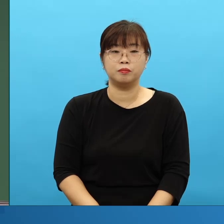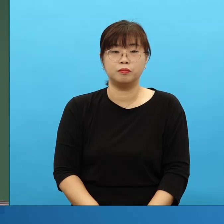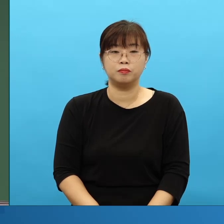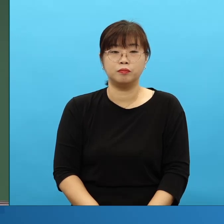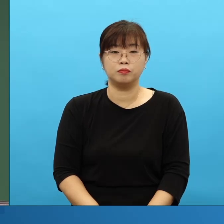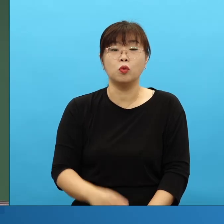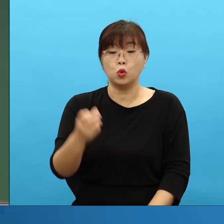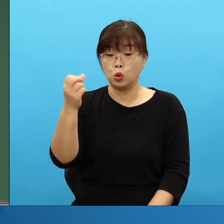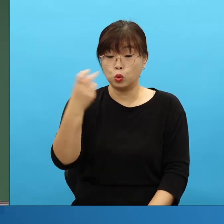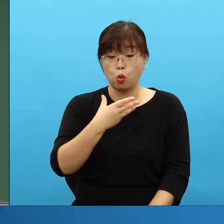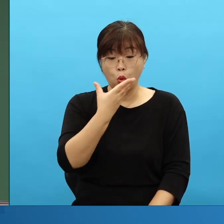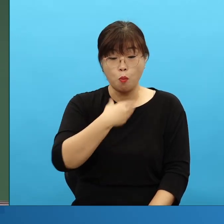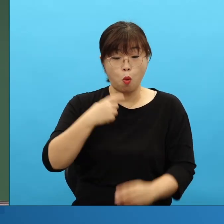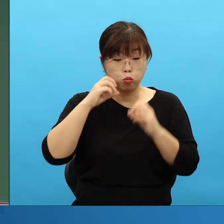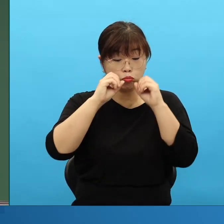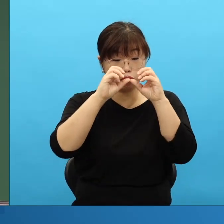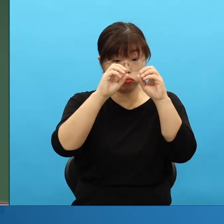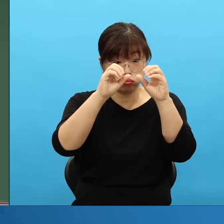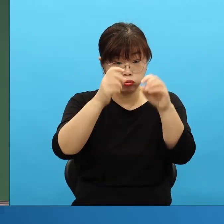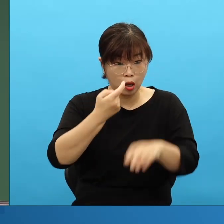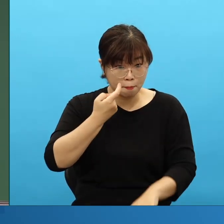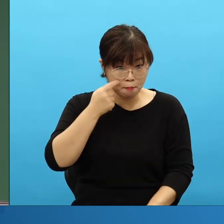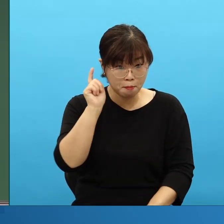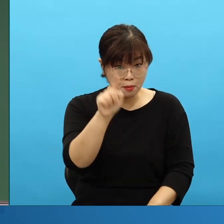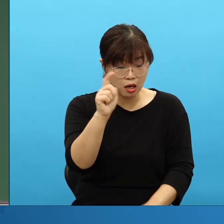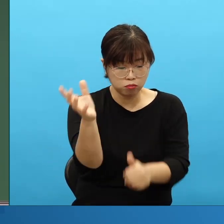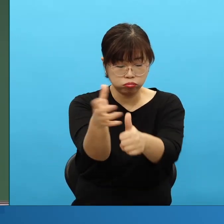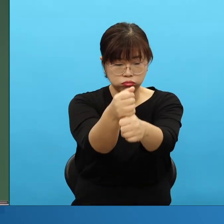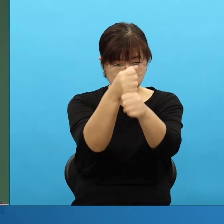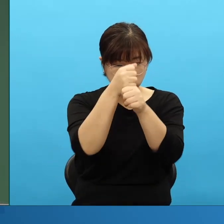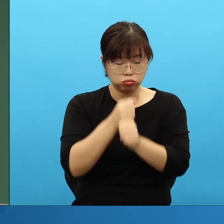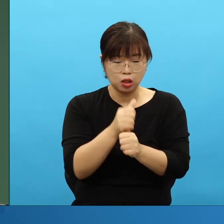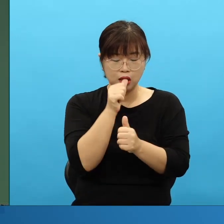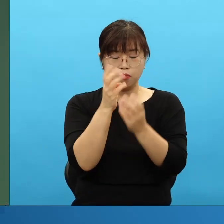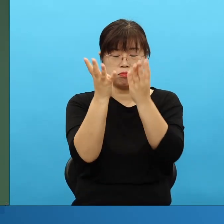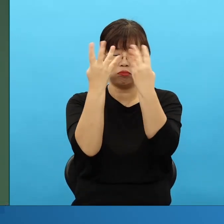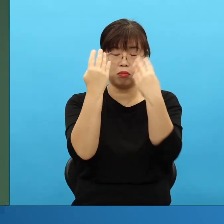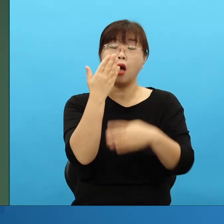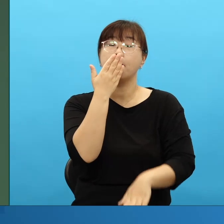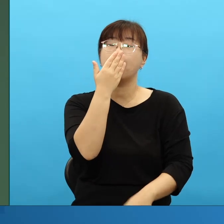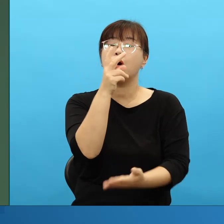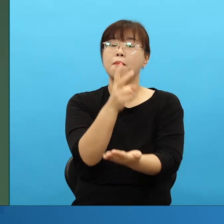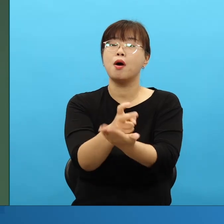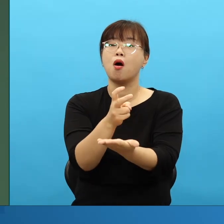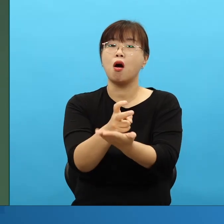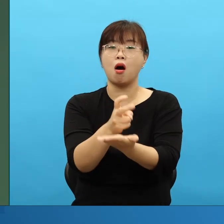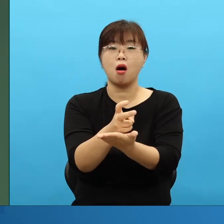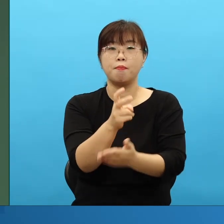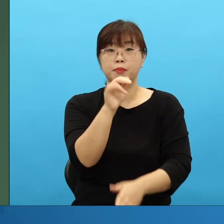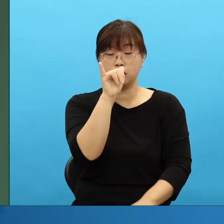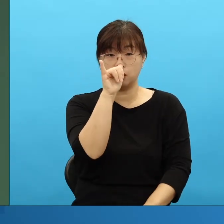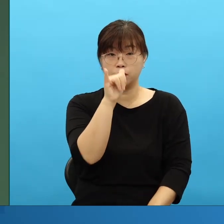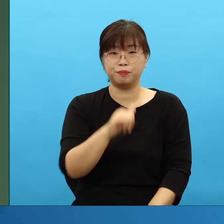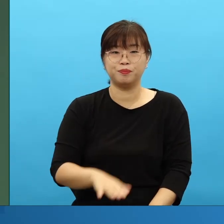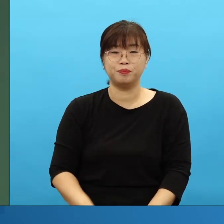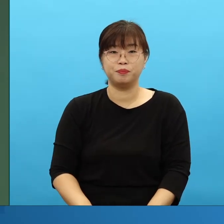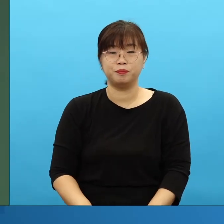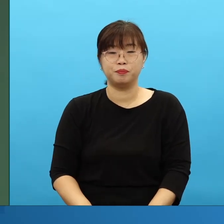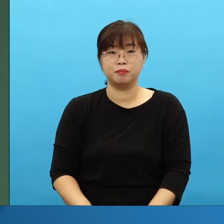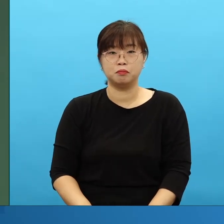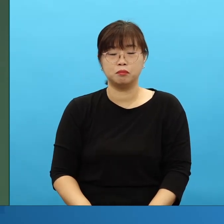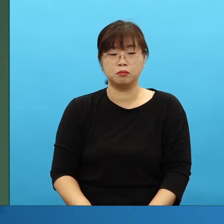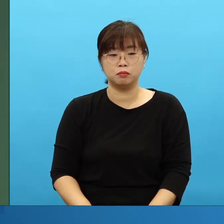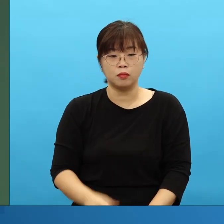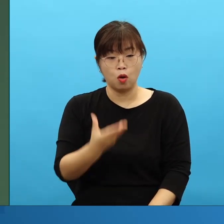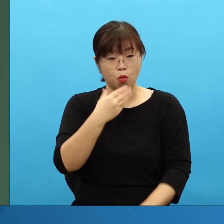법적으로 구속시킵니다. But instead of just ending here, they actually began to take legal measures against these individuals. 몇 명이나 살아남을 같습니까? And how